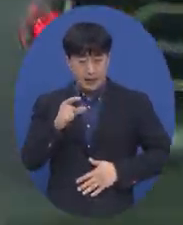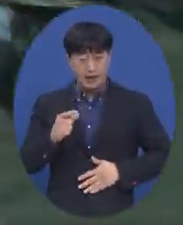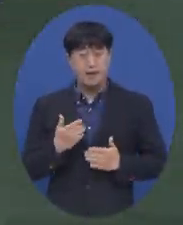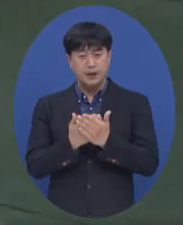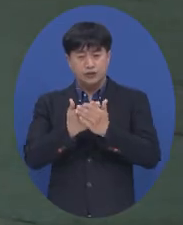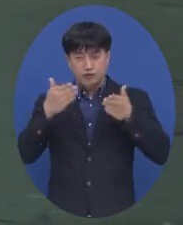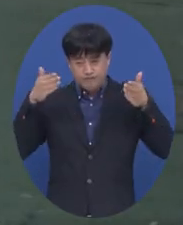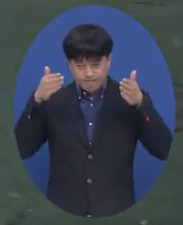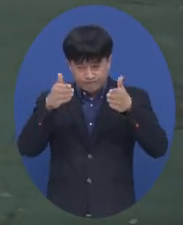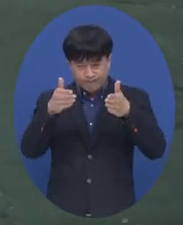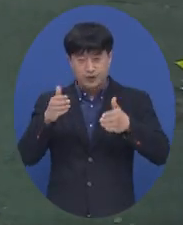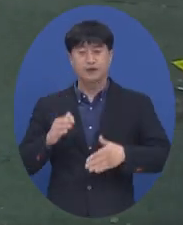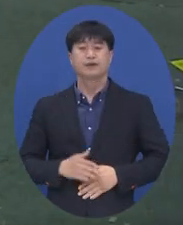경기 줄 tv 김태 입니다